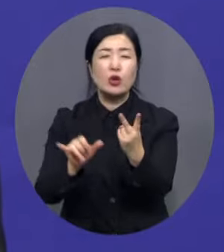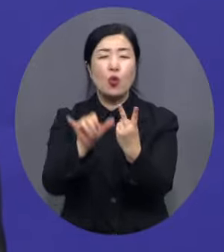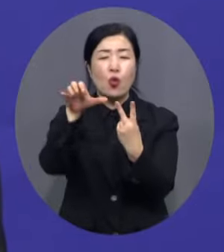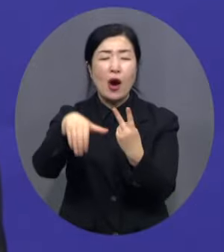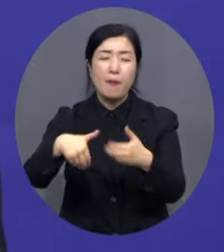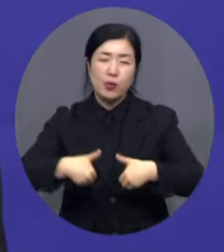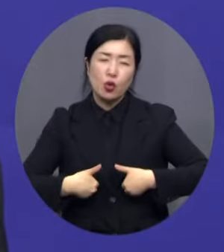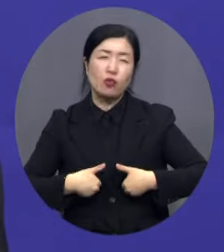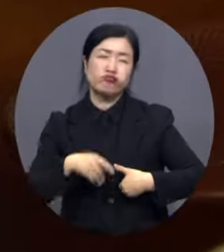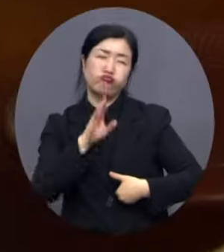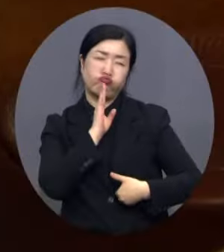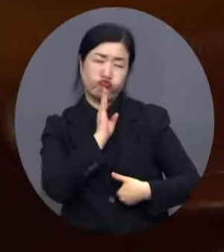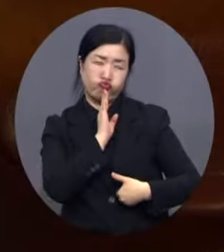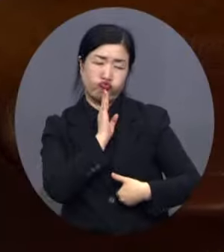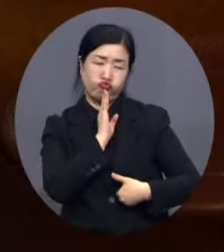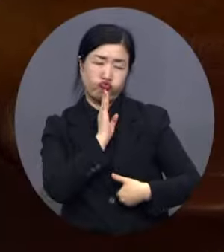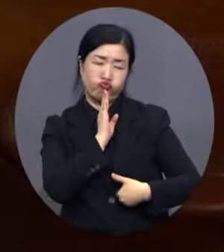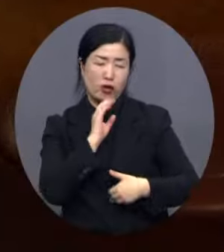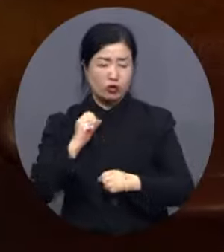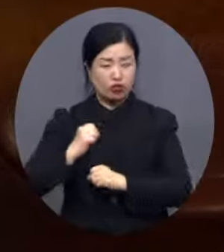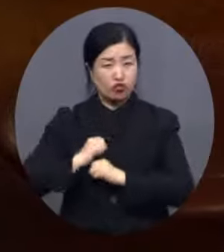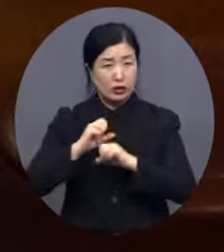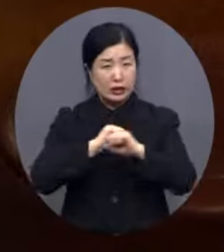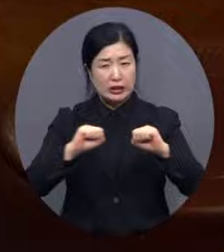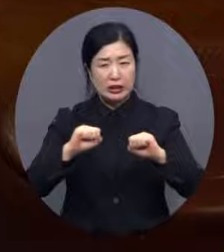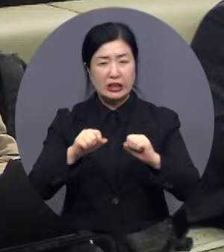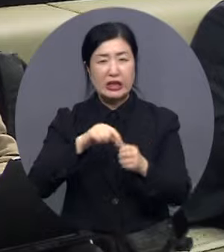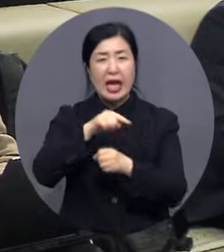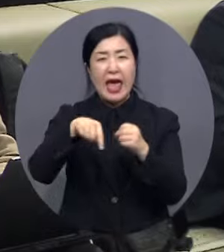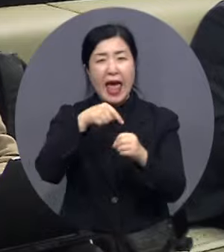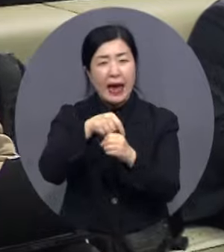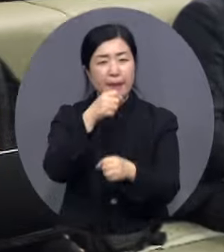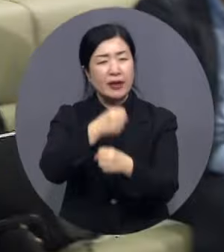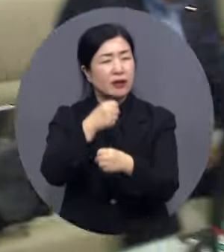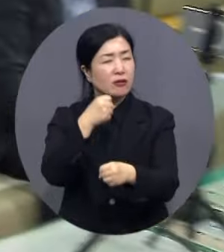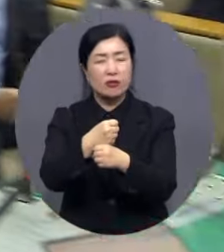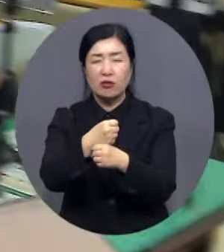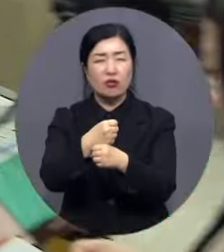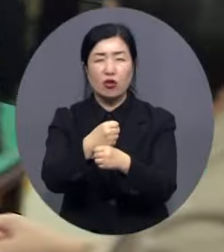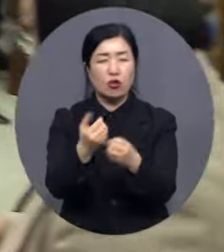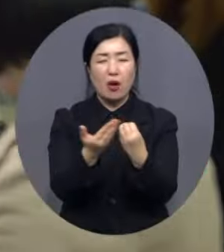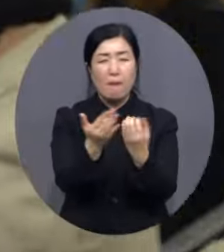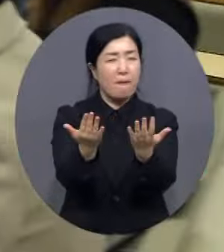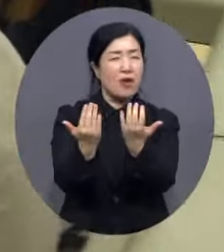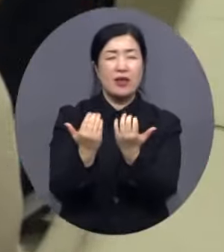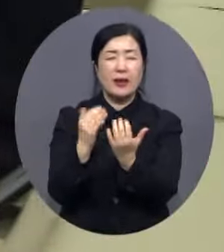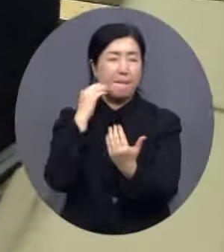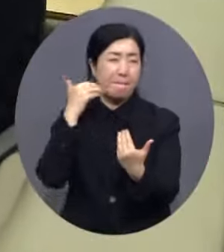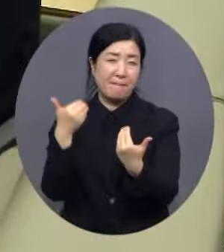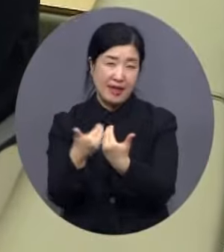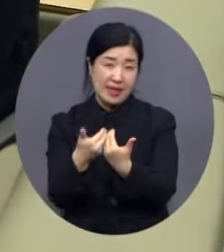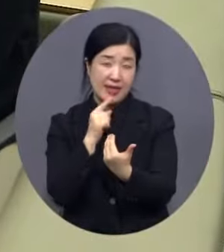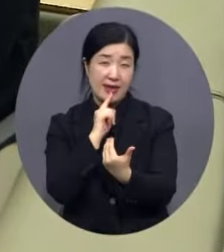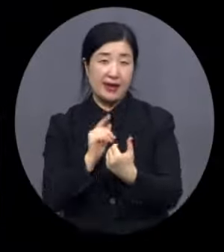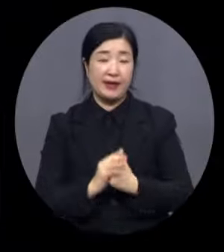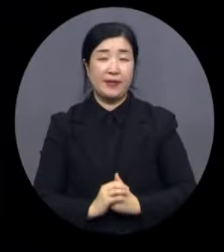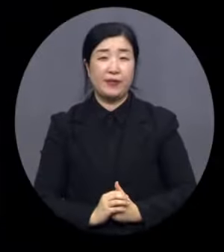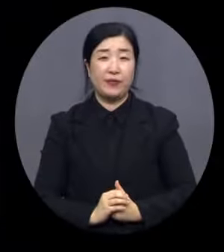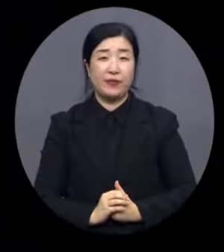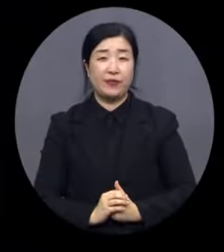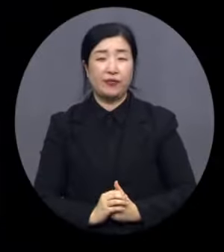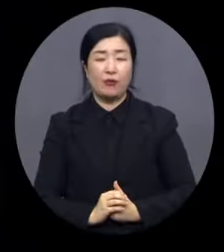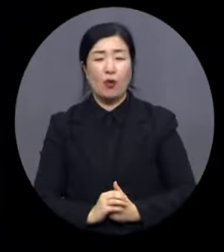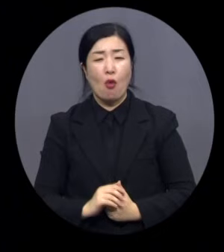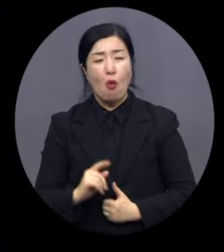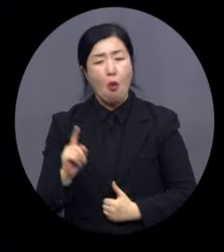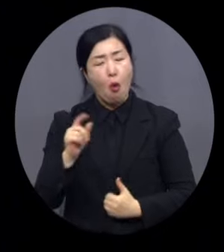입장은 변함없지만 군사 기지나 핵전력 배치 등 전략 도화 하는 것에는 반대한다고 밝혔습니다